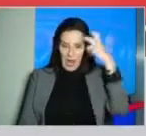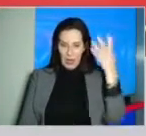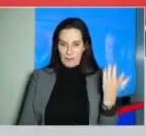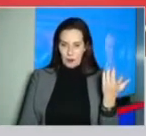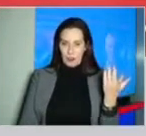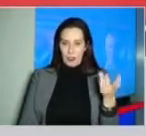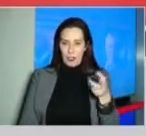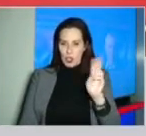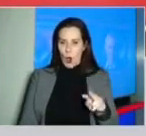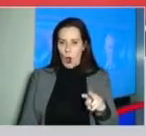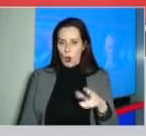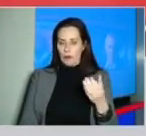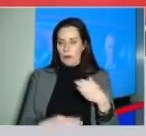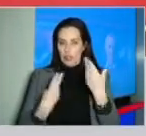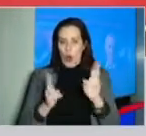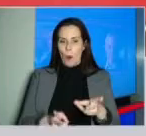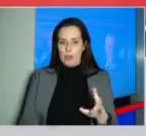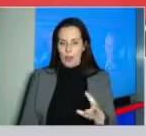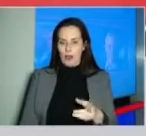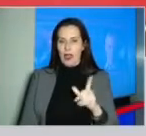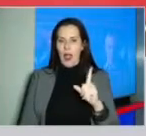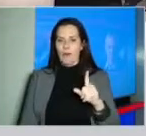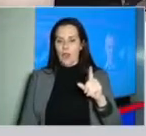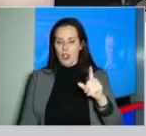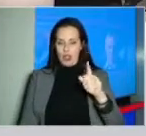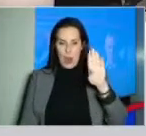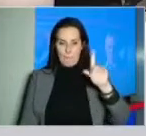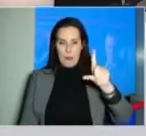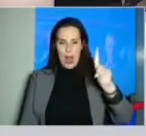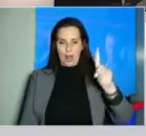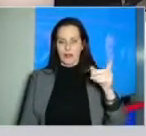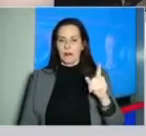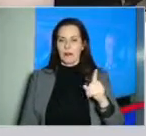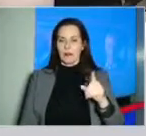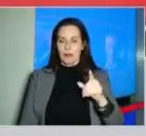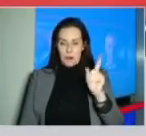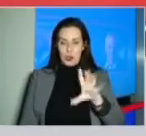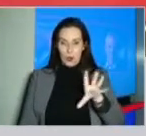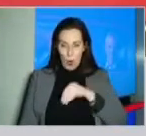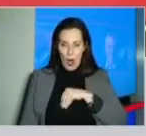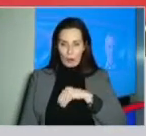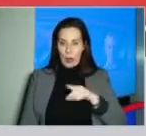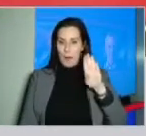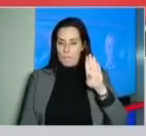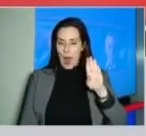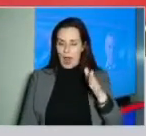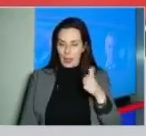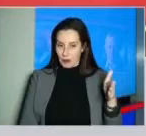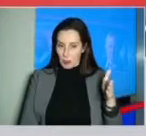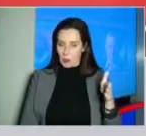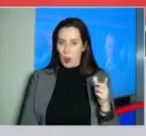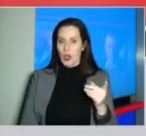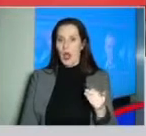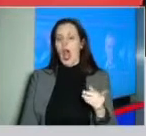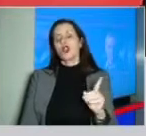בכלל יכולים לתת איזה אלטרנטיבה. אבל שבלד הוא הגוש חוסם, אז מי שמוכן לקחת את בלד כגוש חוסם,